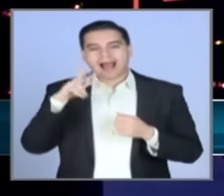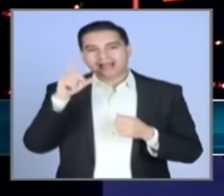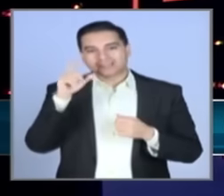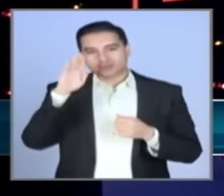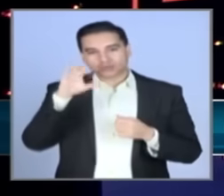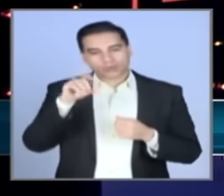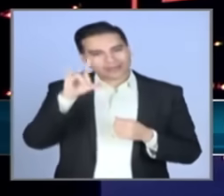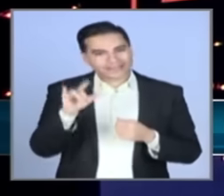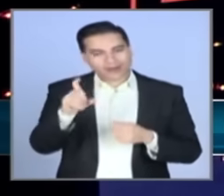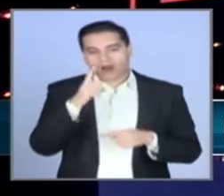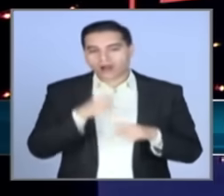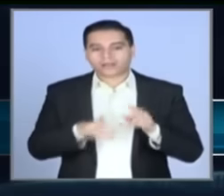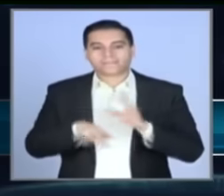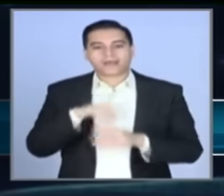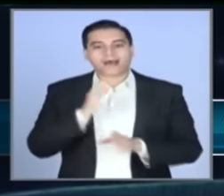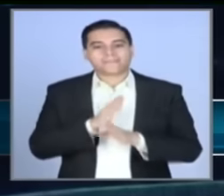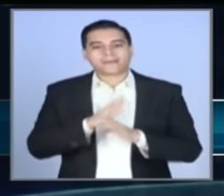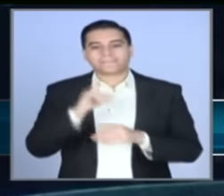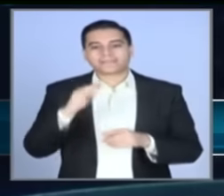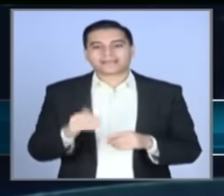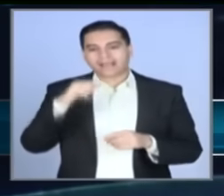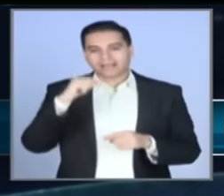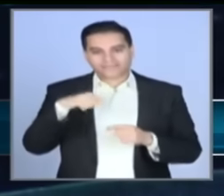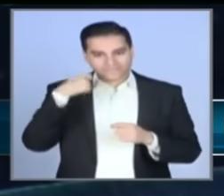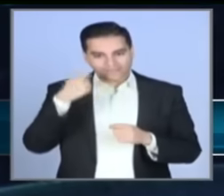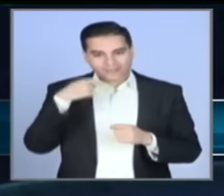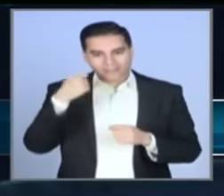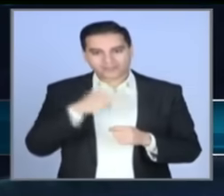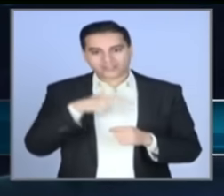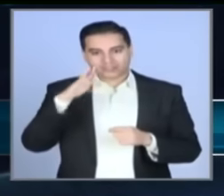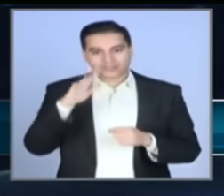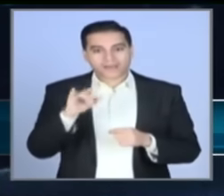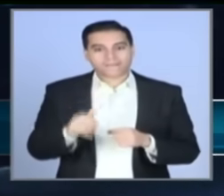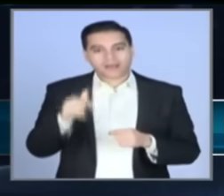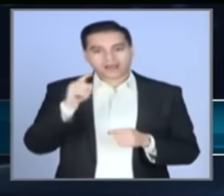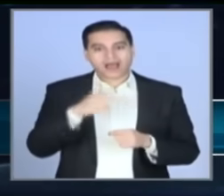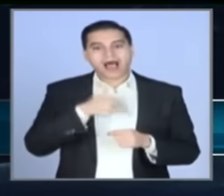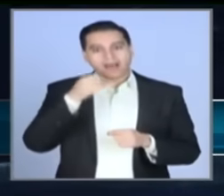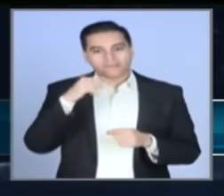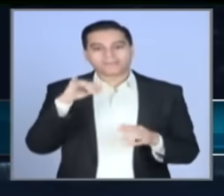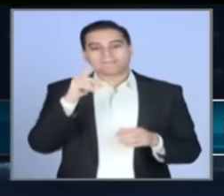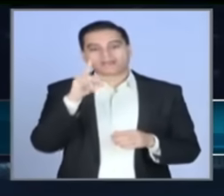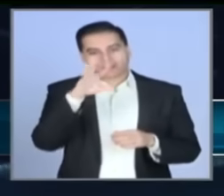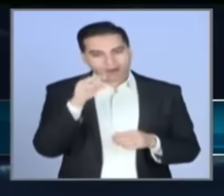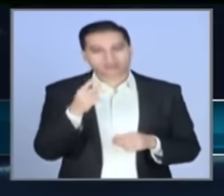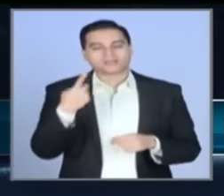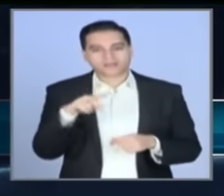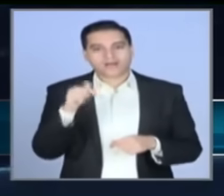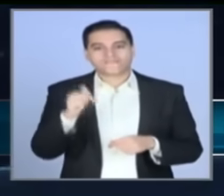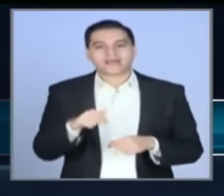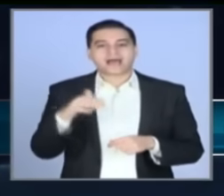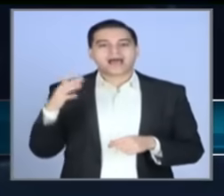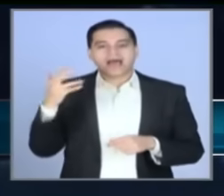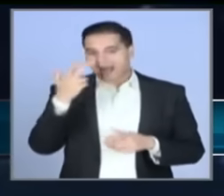قام بدور بيجاد في فيلم الشيماء أخت رسول؟ أحمد مظهر. صح. كم عدد الثواني